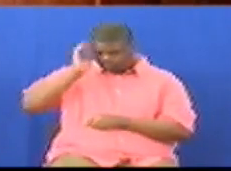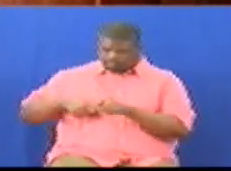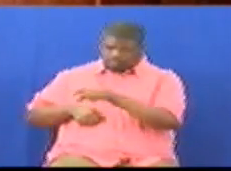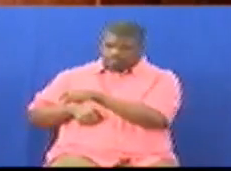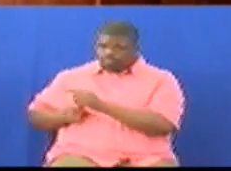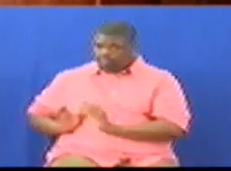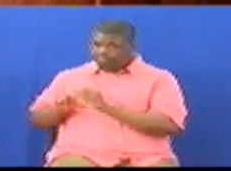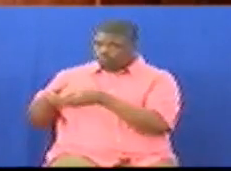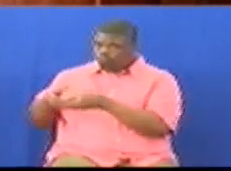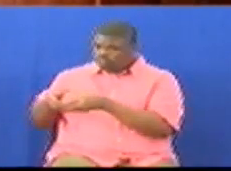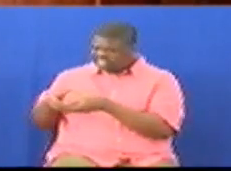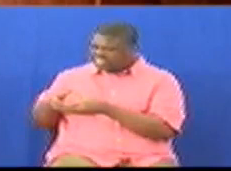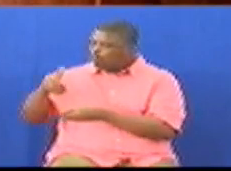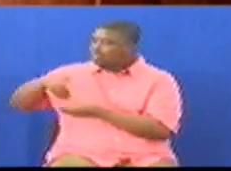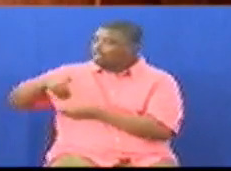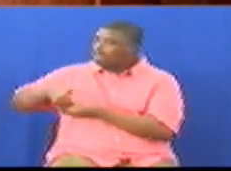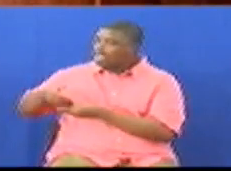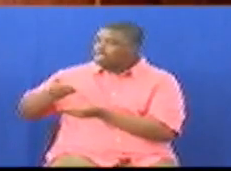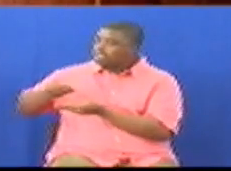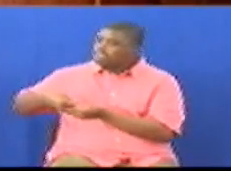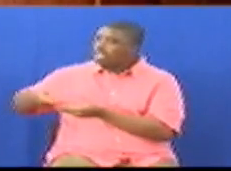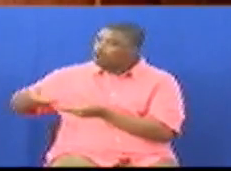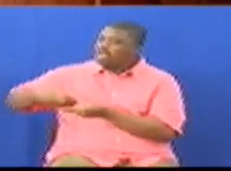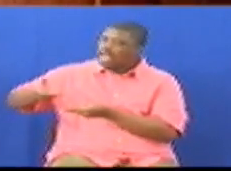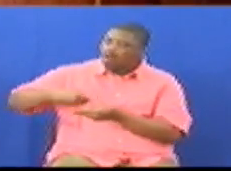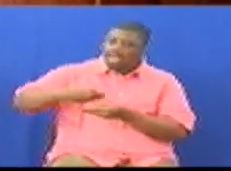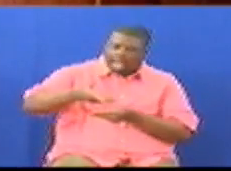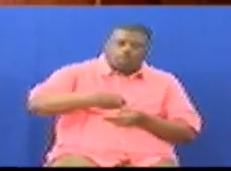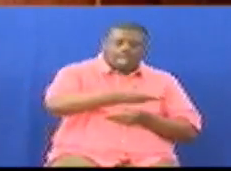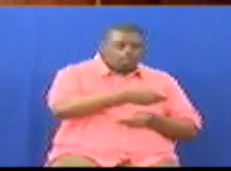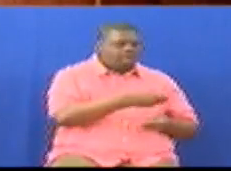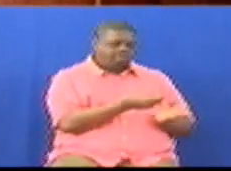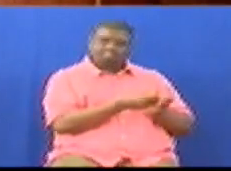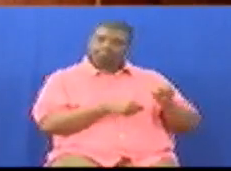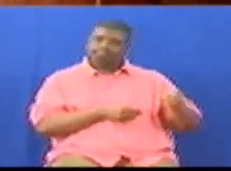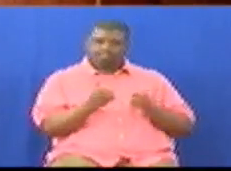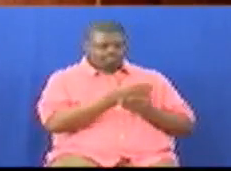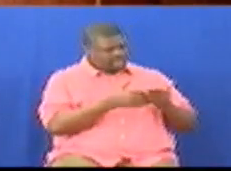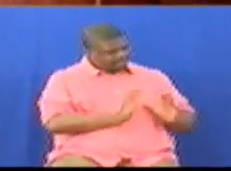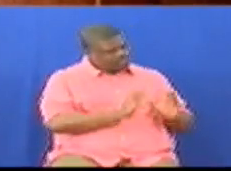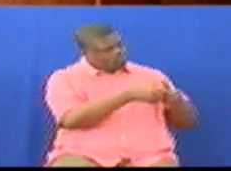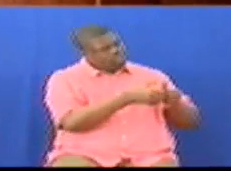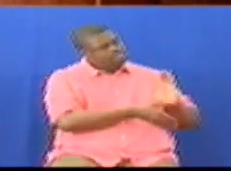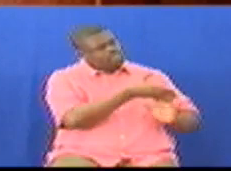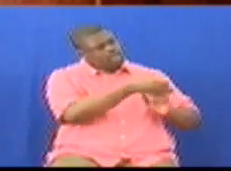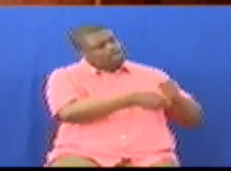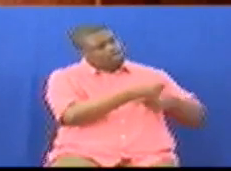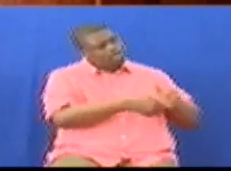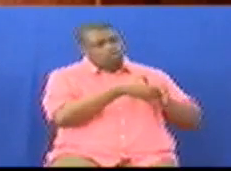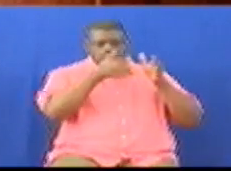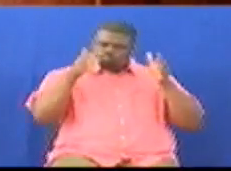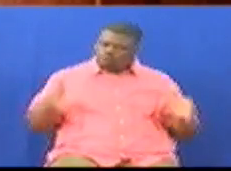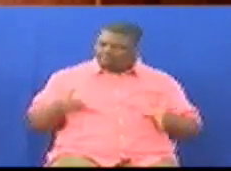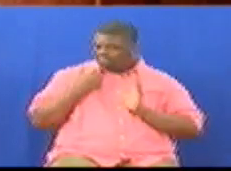hivyo kugawiwa fedha hizo. Baadhi ya halmashauri zimesaidia vikundi kuanzisha miradi mikubwa ya kiuchumi, mfano manispaa ya